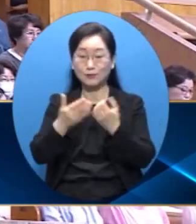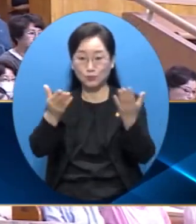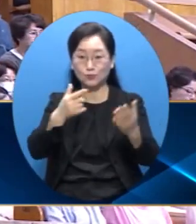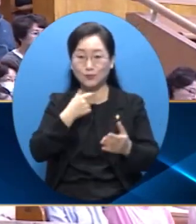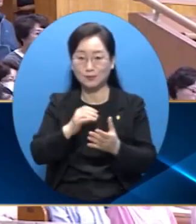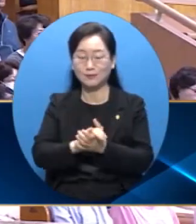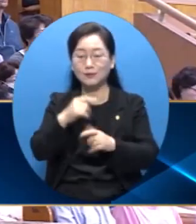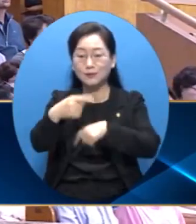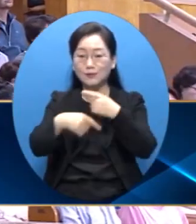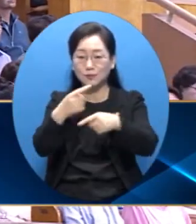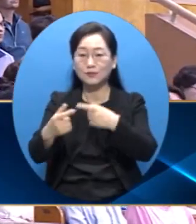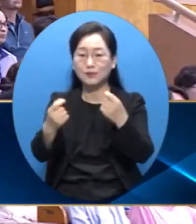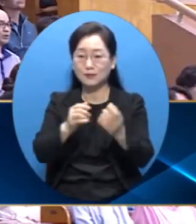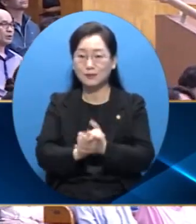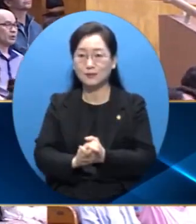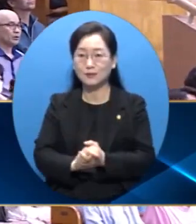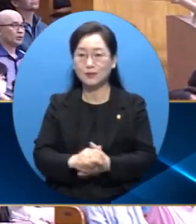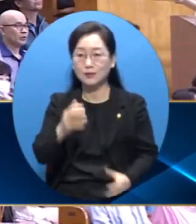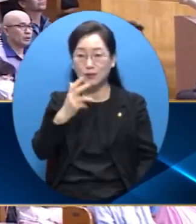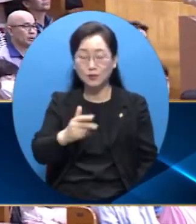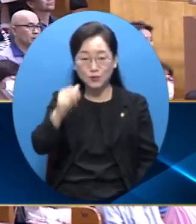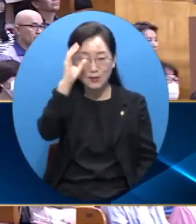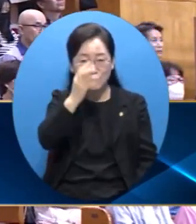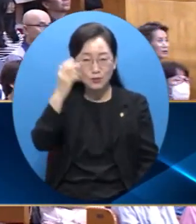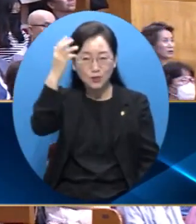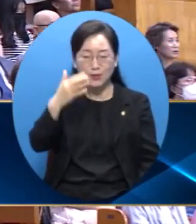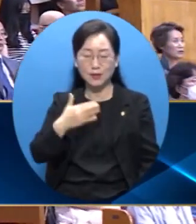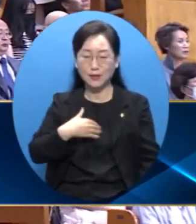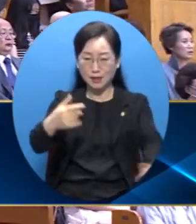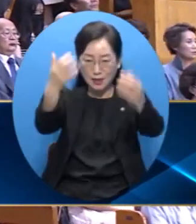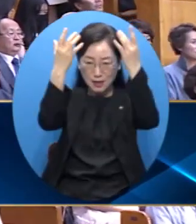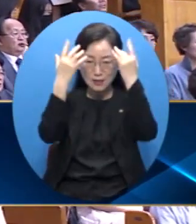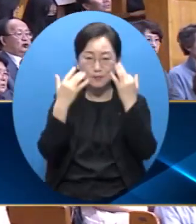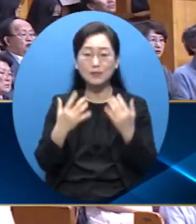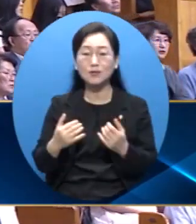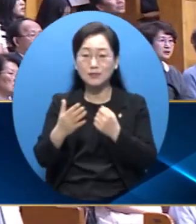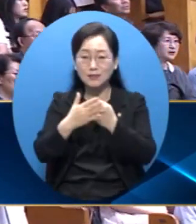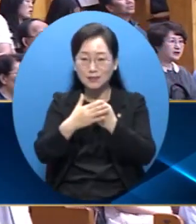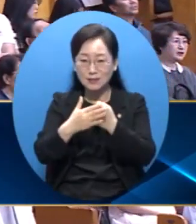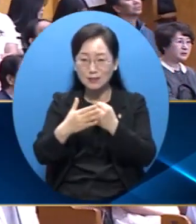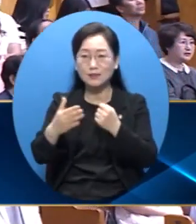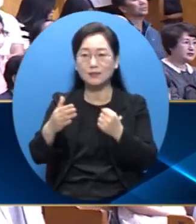원합니다. 제목을 한번 크게 따라해 주시기 바랍니다. 주의 성령이 내게 임하셨으니,